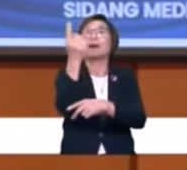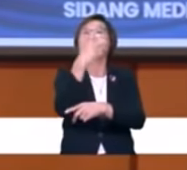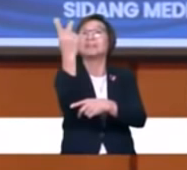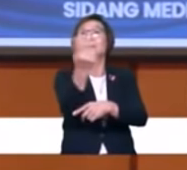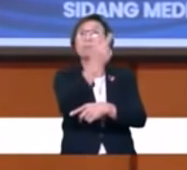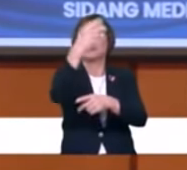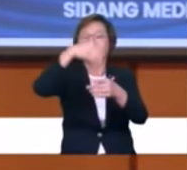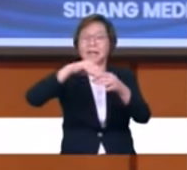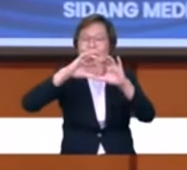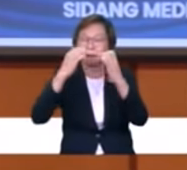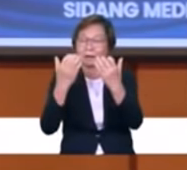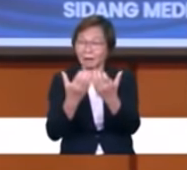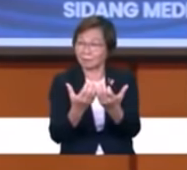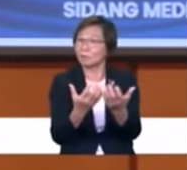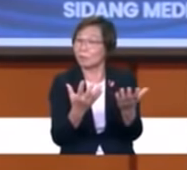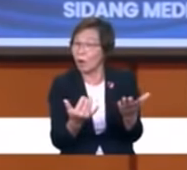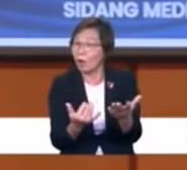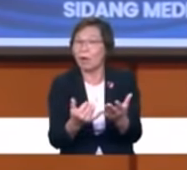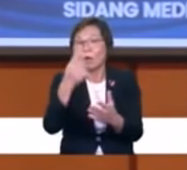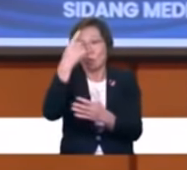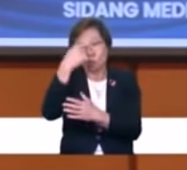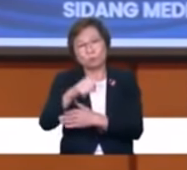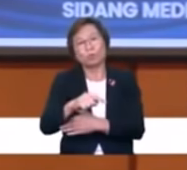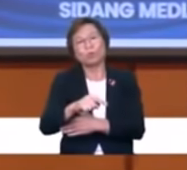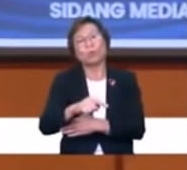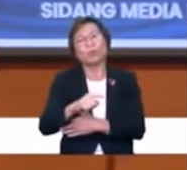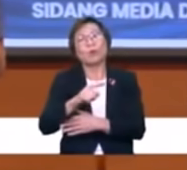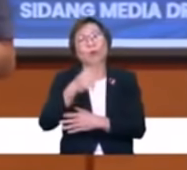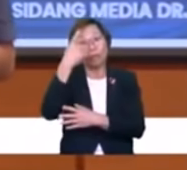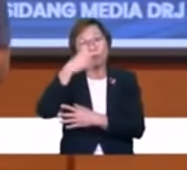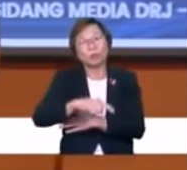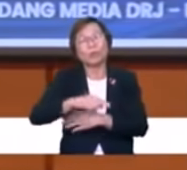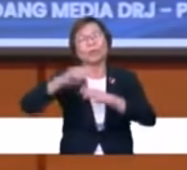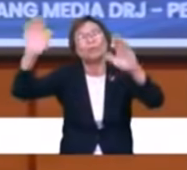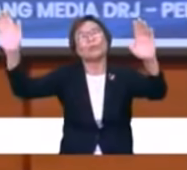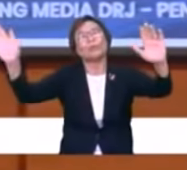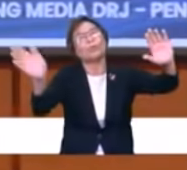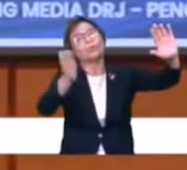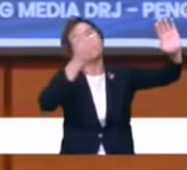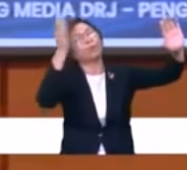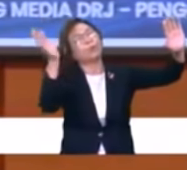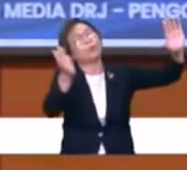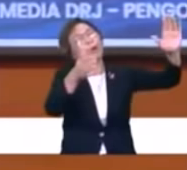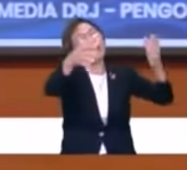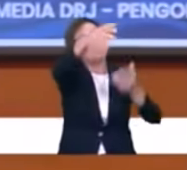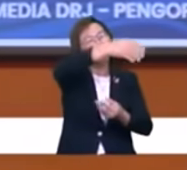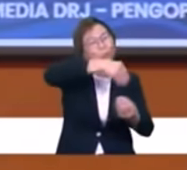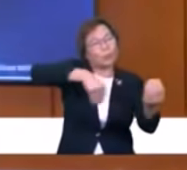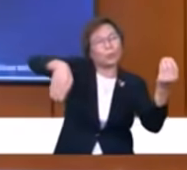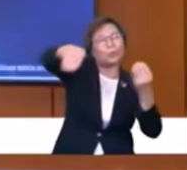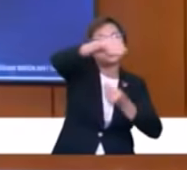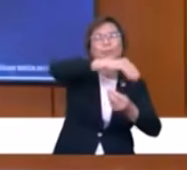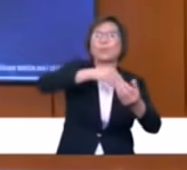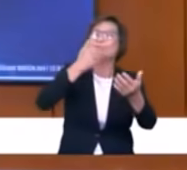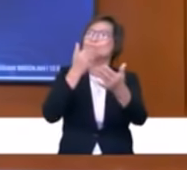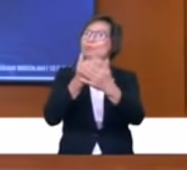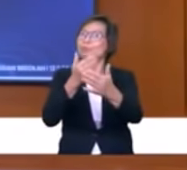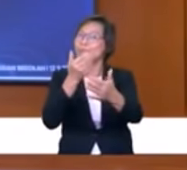ini digalakkan sebagai sebahagian daripada usaha untuk memastikan pengaliran udara yang lebih baik